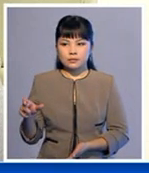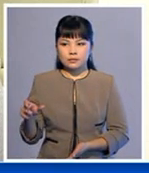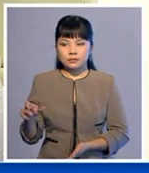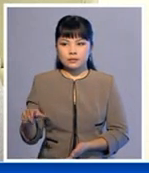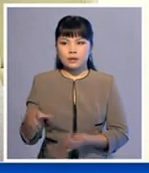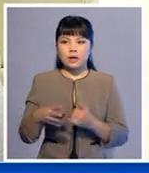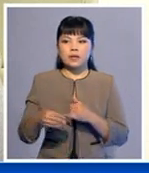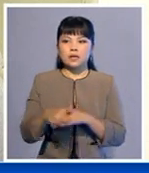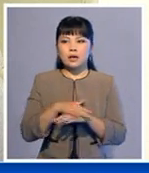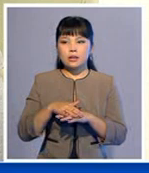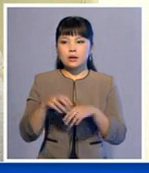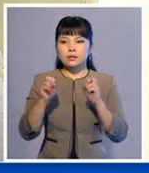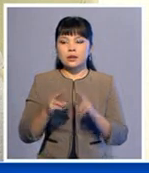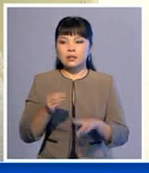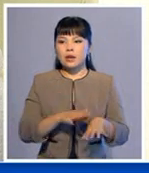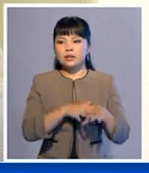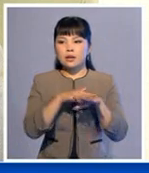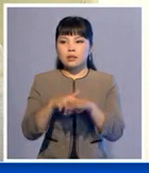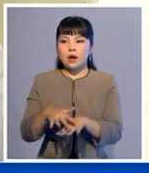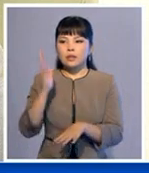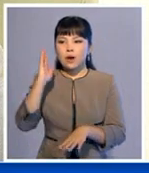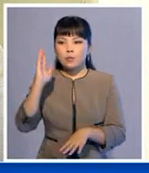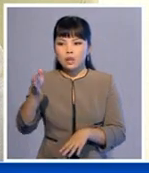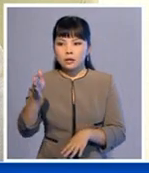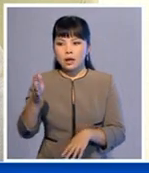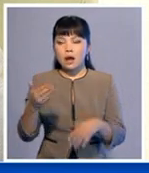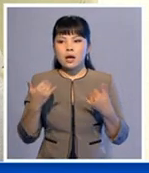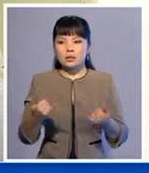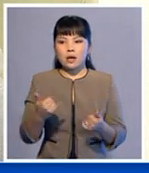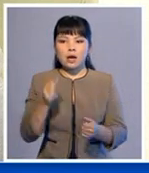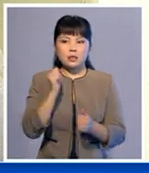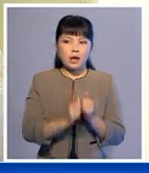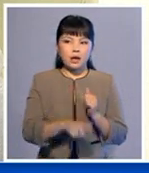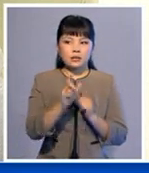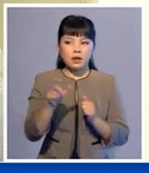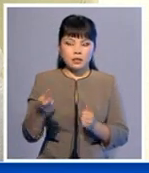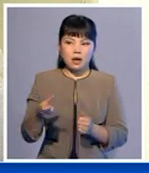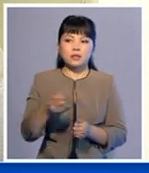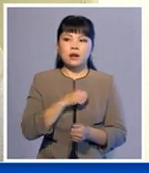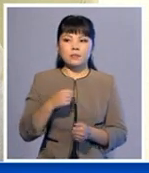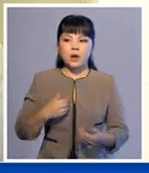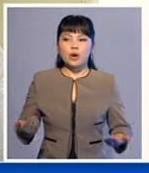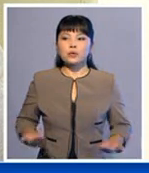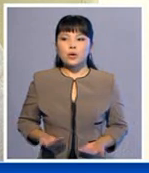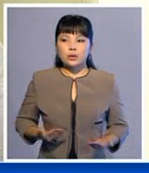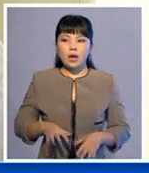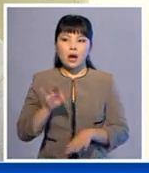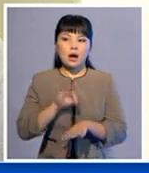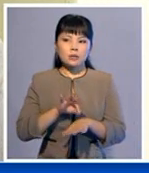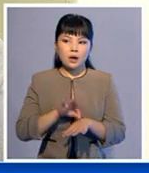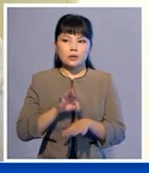еліміз осы қаражатты қарастыратын болады. Ол біздің әрбір азаматымыз, тұрғынымыз ауырсын,